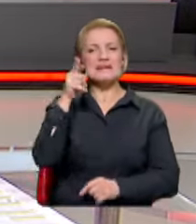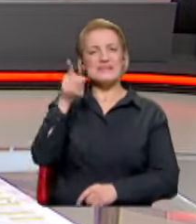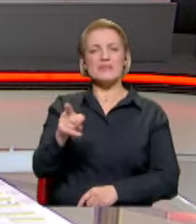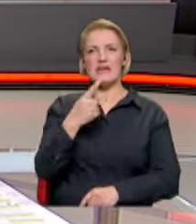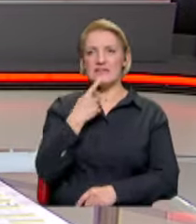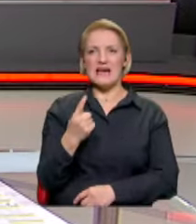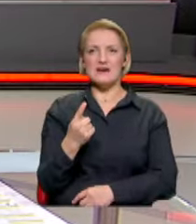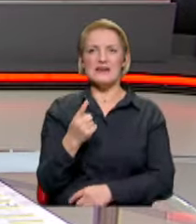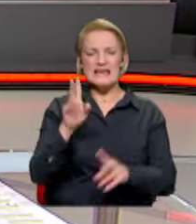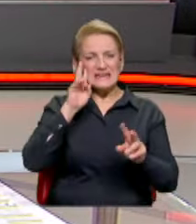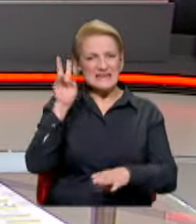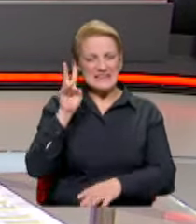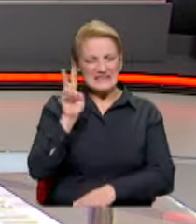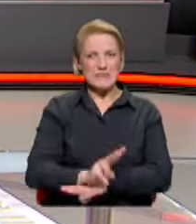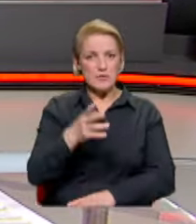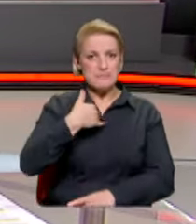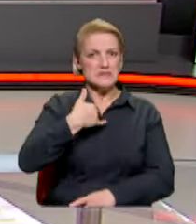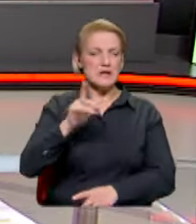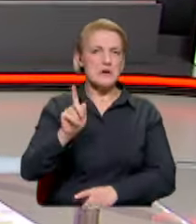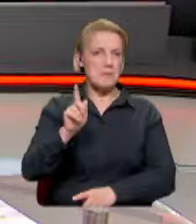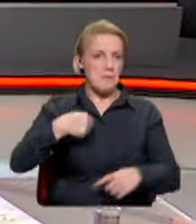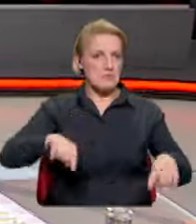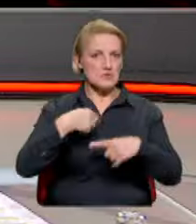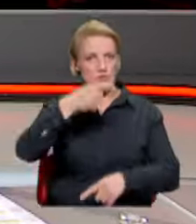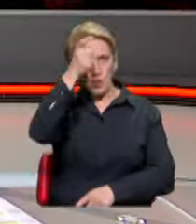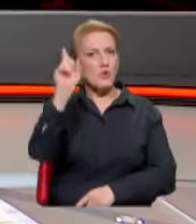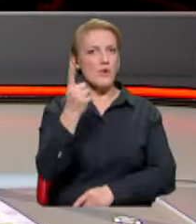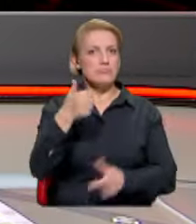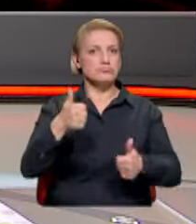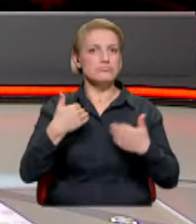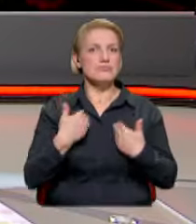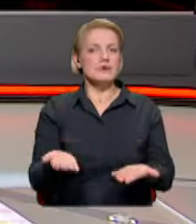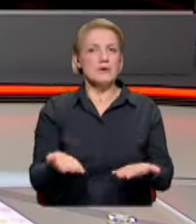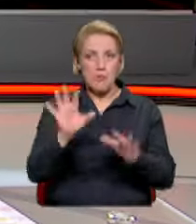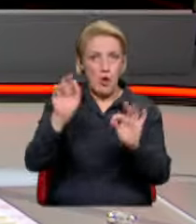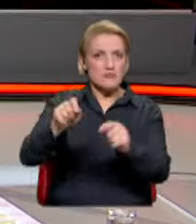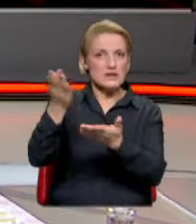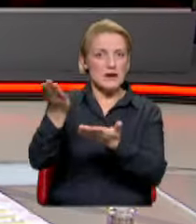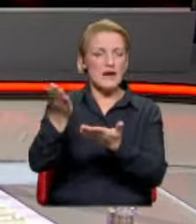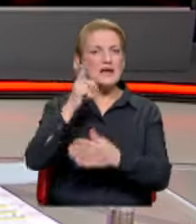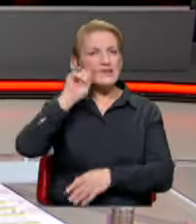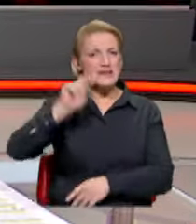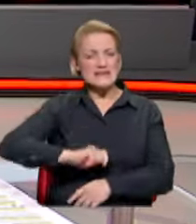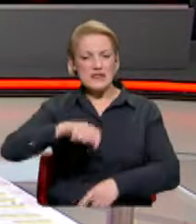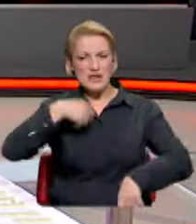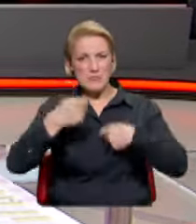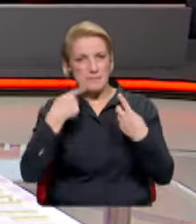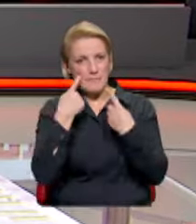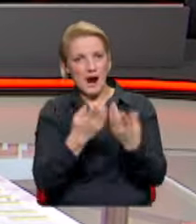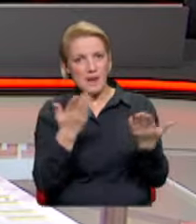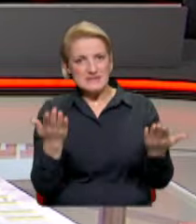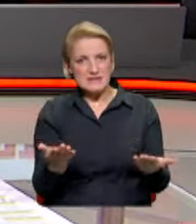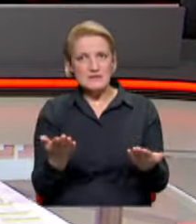yemin ediyorum yönetiriz bu ülkeyi biz ya böyle yapacaksak Ya şu rezilliğe saçmalığa bakar